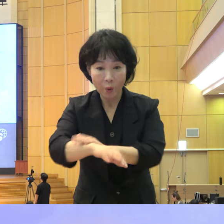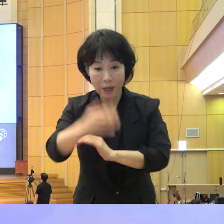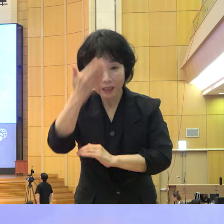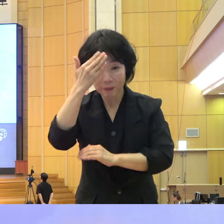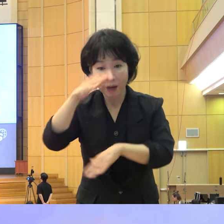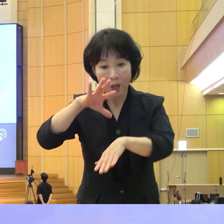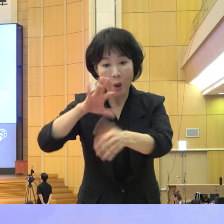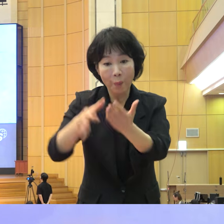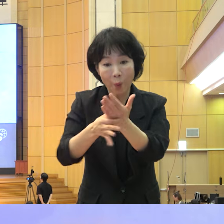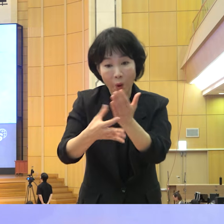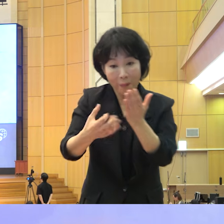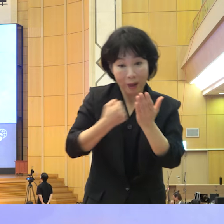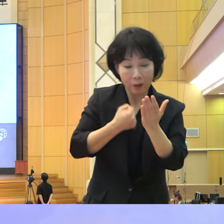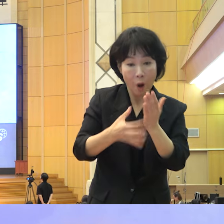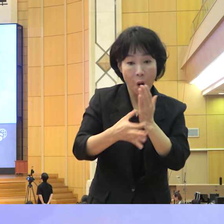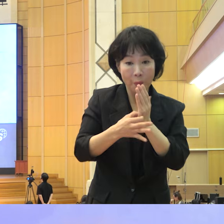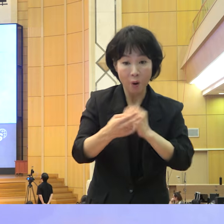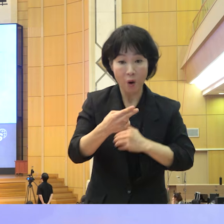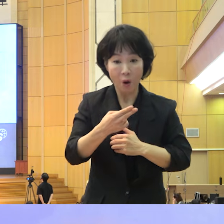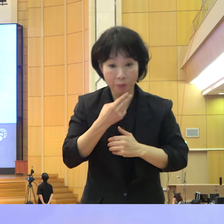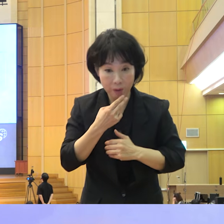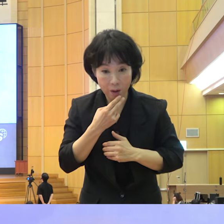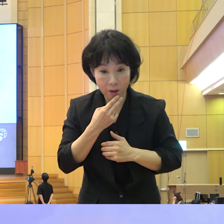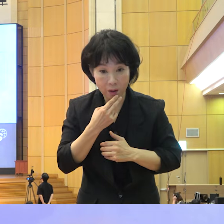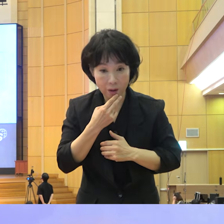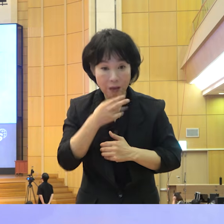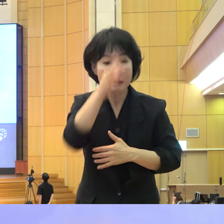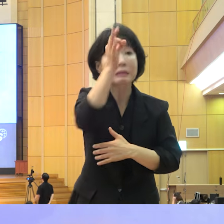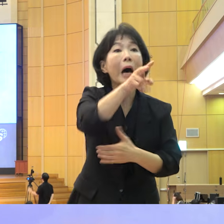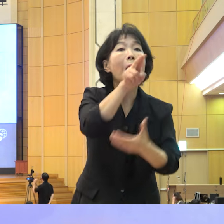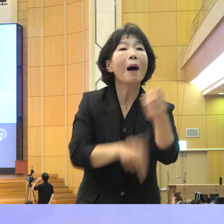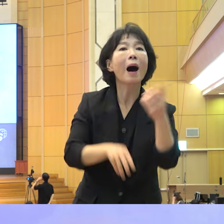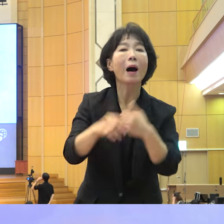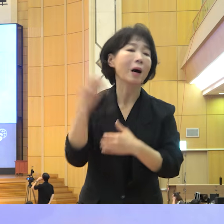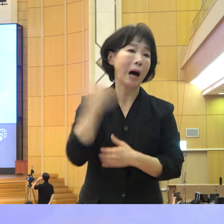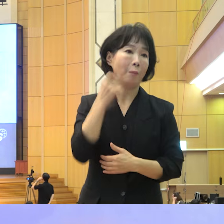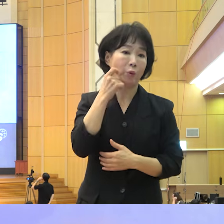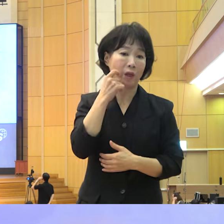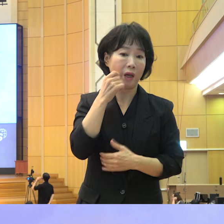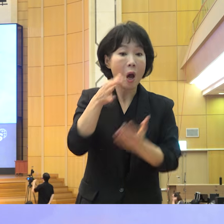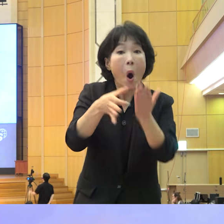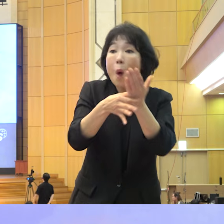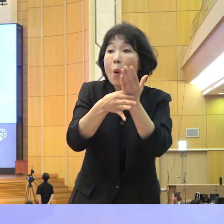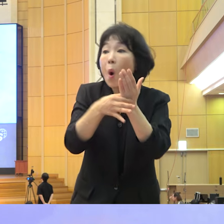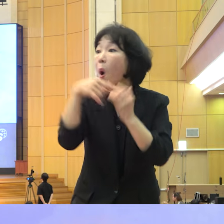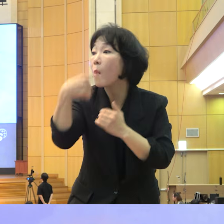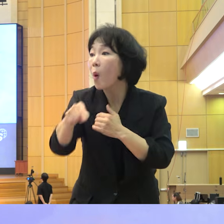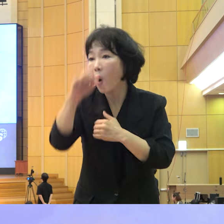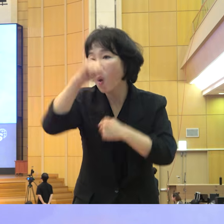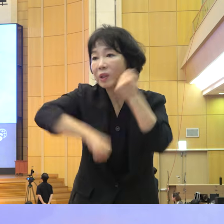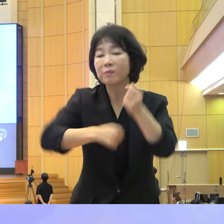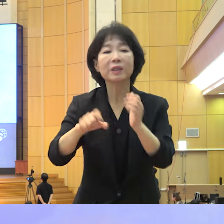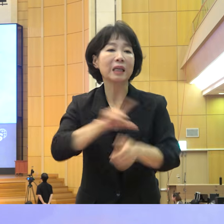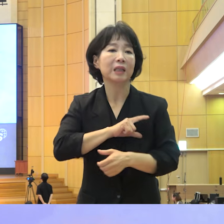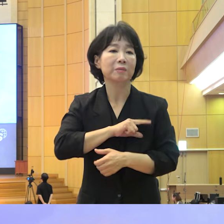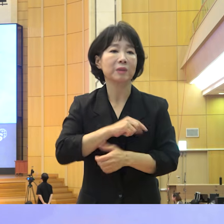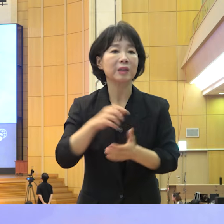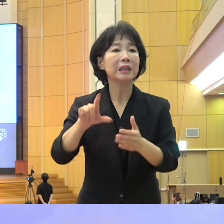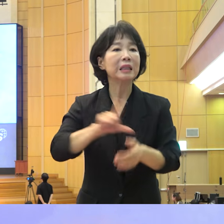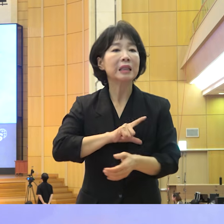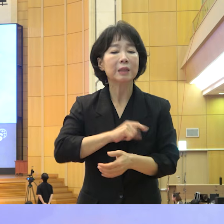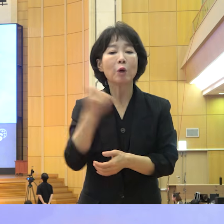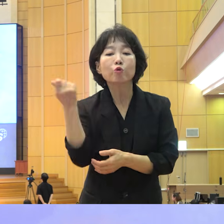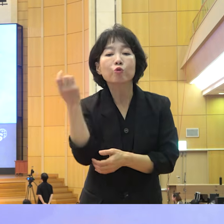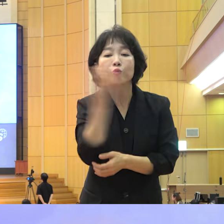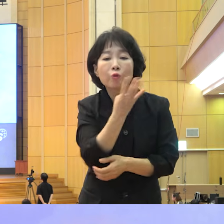하고, 누구든지 이 표를 가진 자 외에는 매매를 못하게 하니 이 표는 곧 짐승의 이름이나 그 이름의 수라.